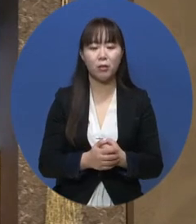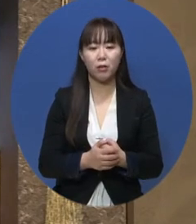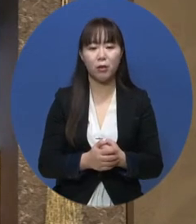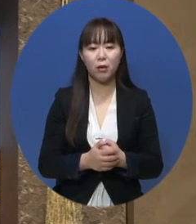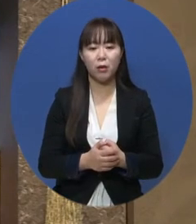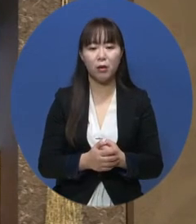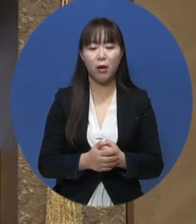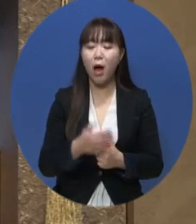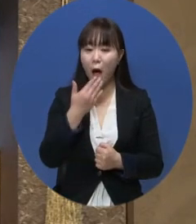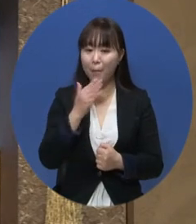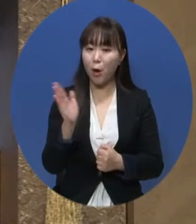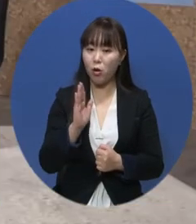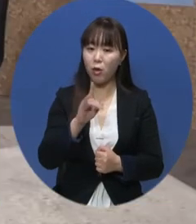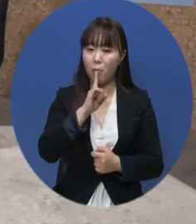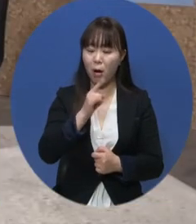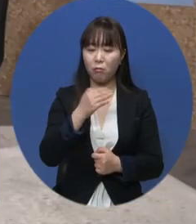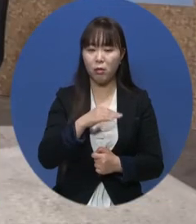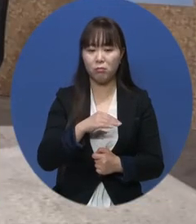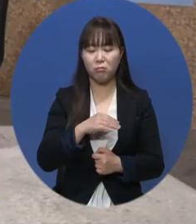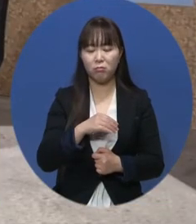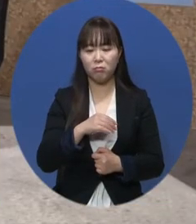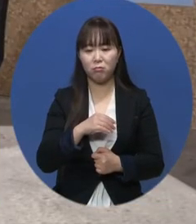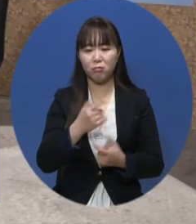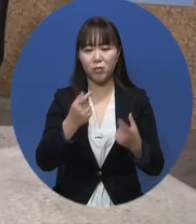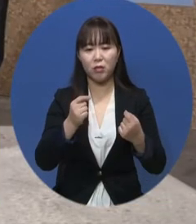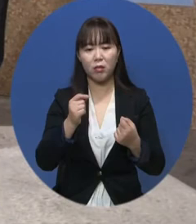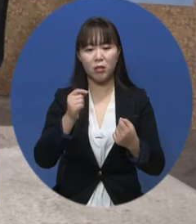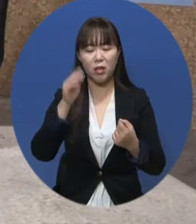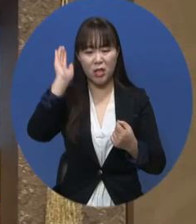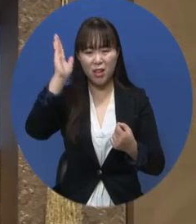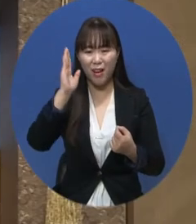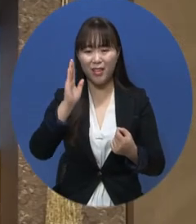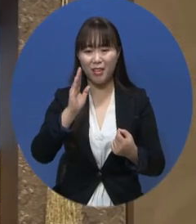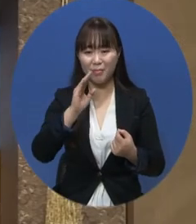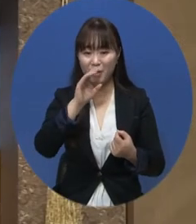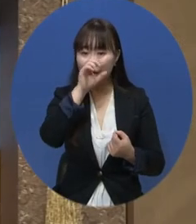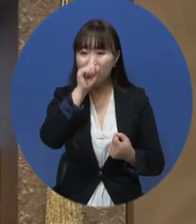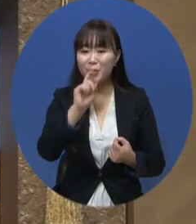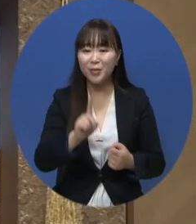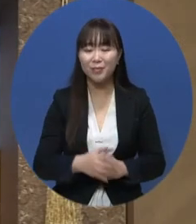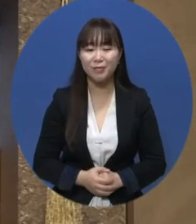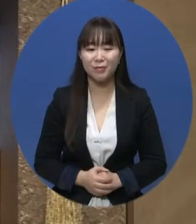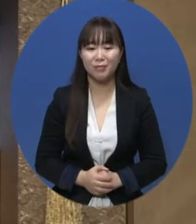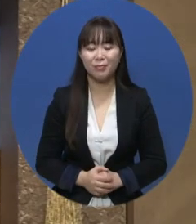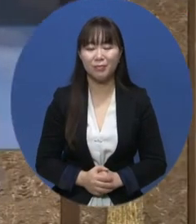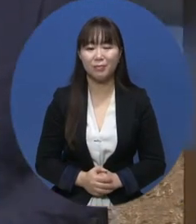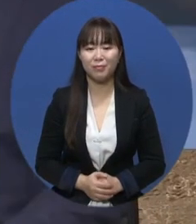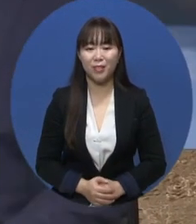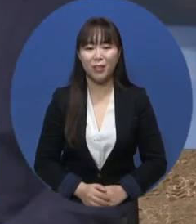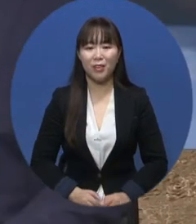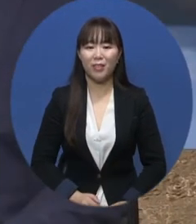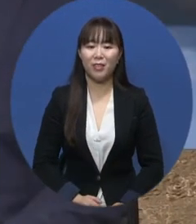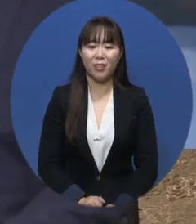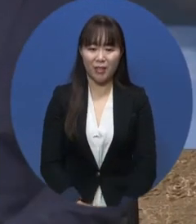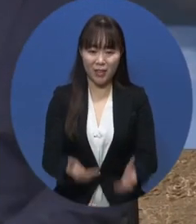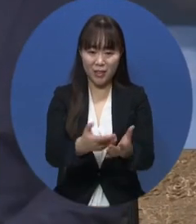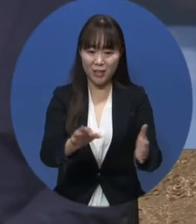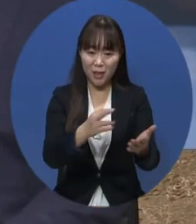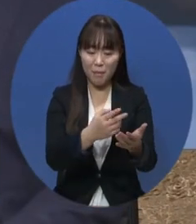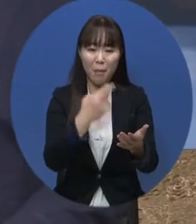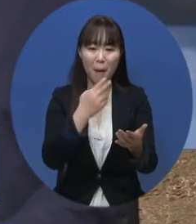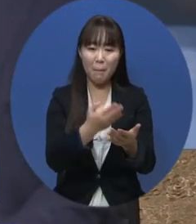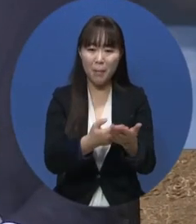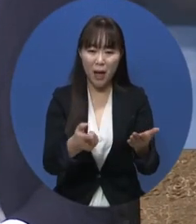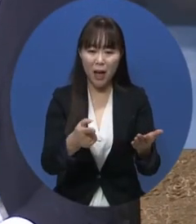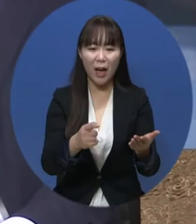하냐면 안 먹었다고 하는데 뭐라고 얘기하시는 게 좋겠어요? 근데 그릇에 밥이 비어져